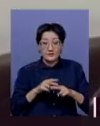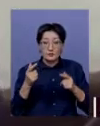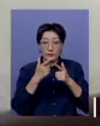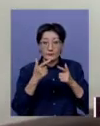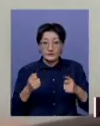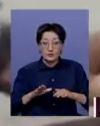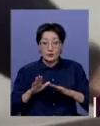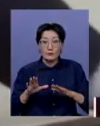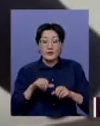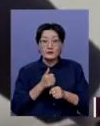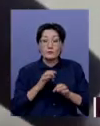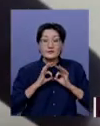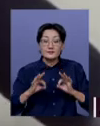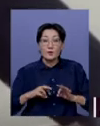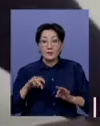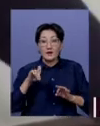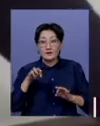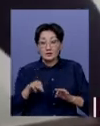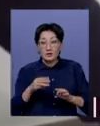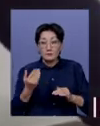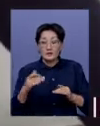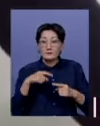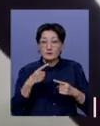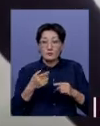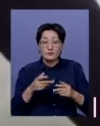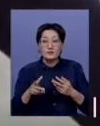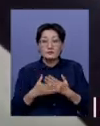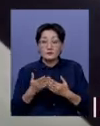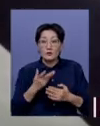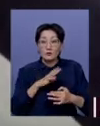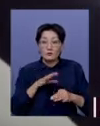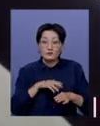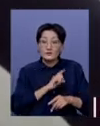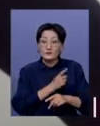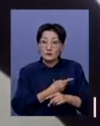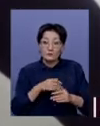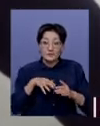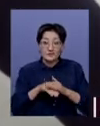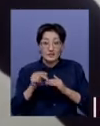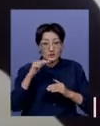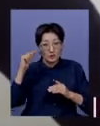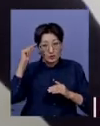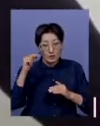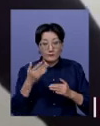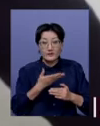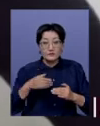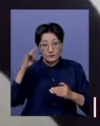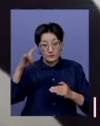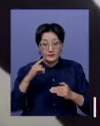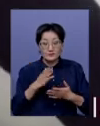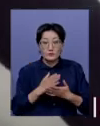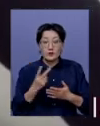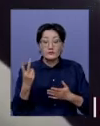сообщил замгенпрокурора марат ахмеджанов по его словам приговор уже вступил в силу на территории кнр но у нашей страны есть